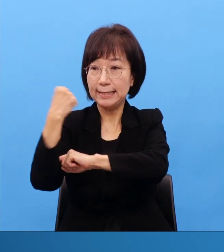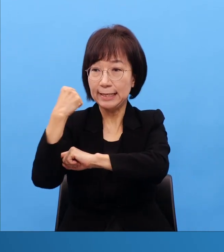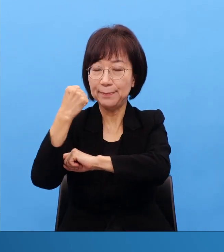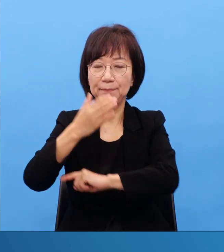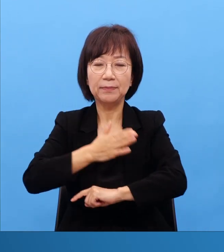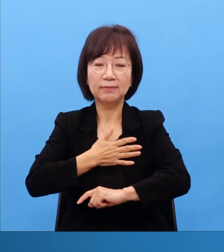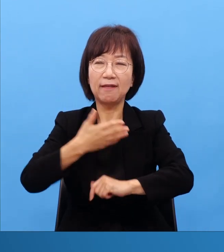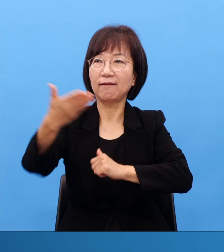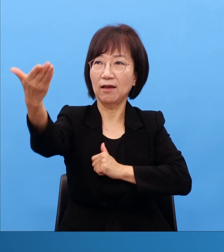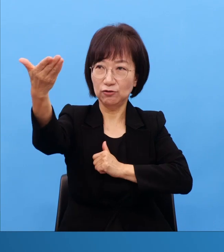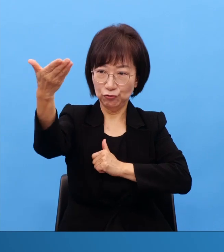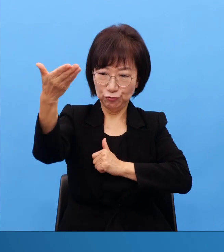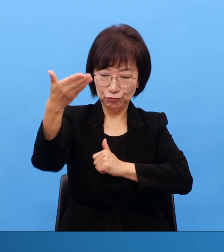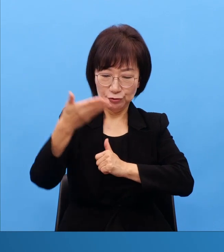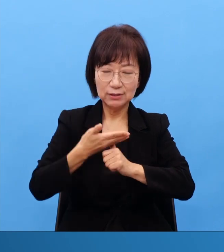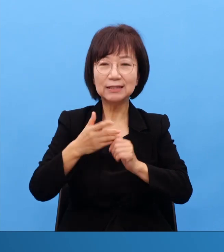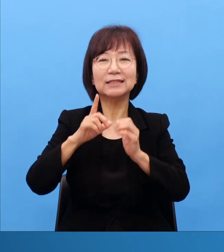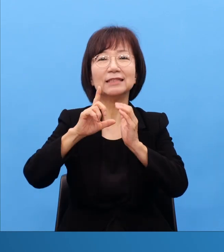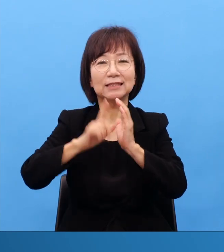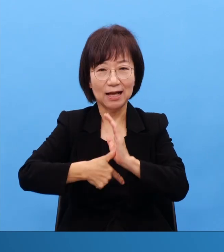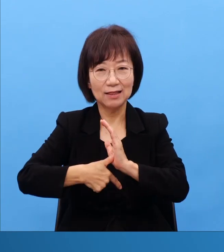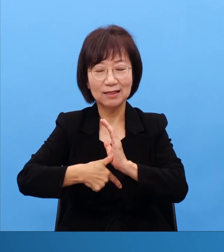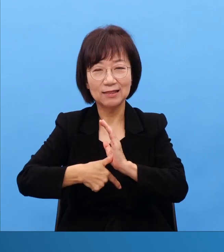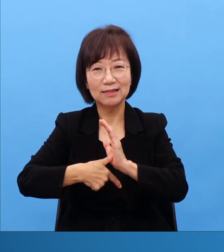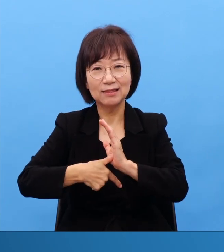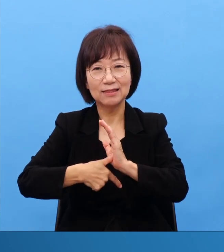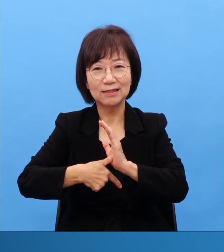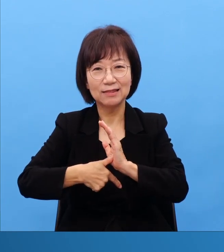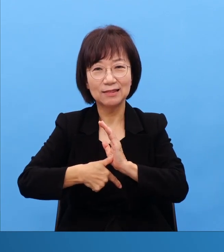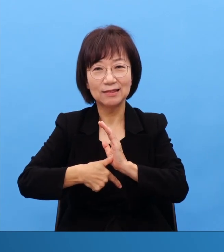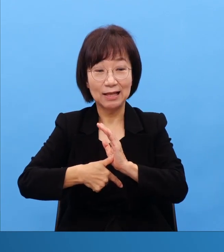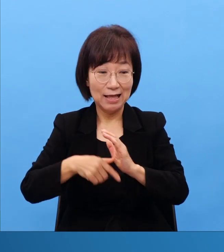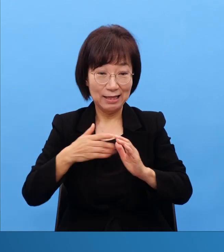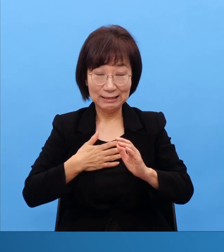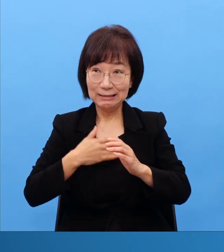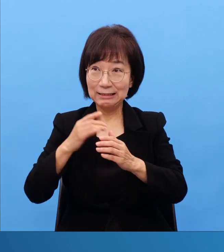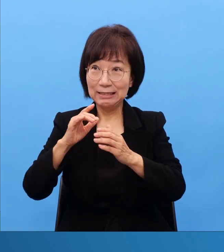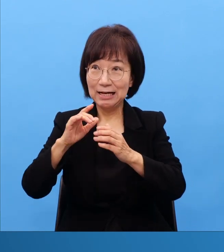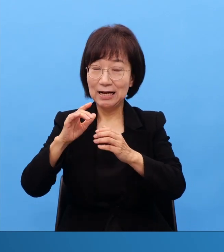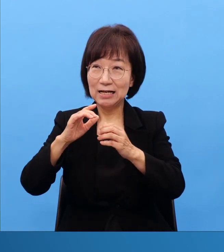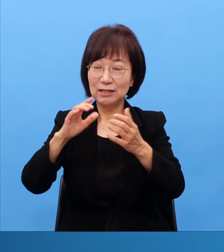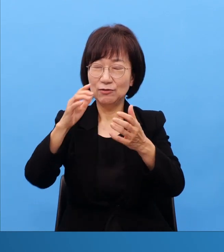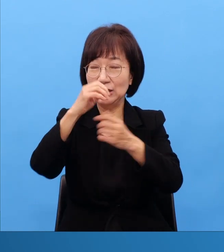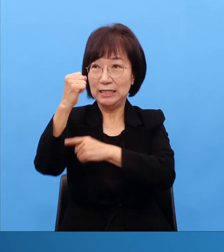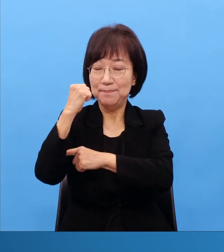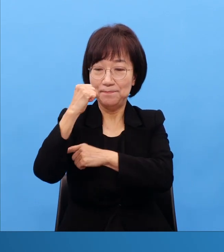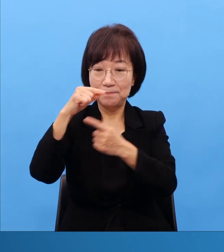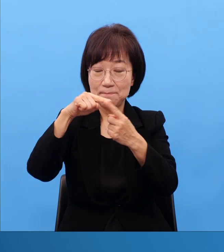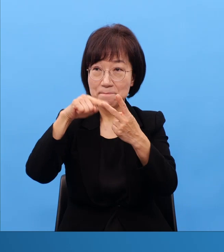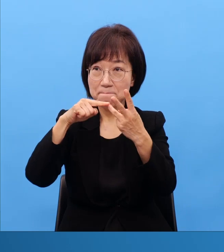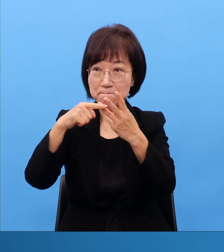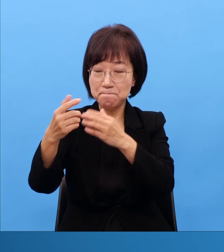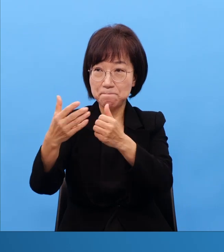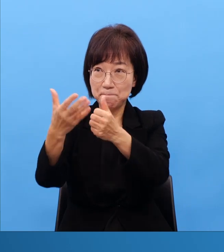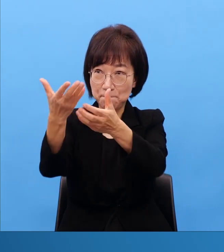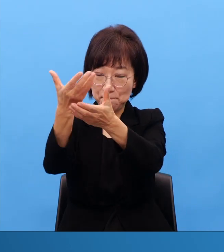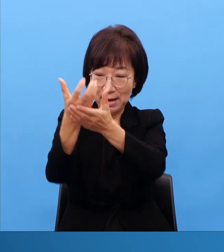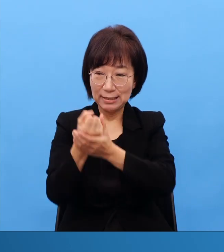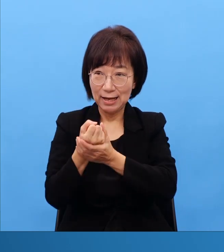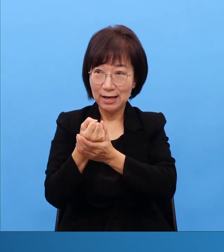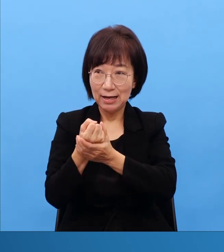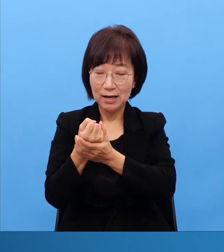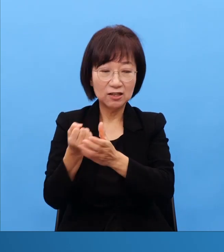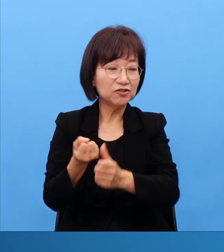collective strength of the entire universe to come upon me and then also to relay it. That's intercessory prayer. 저는 이제 이 기도를